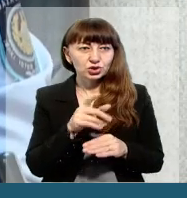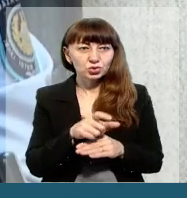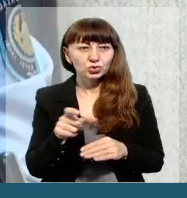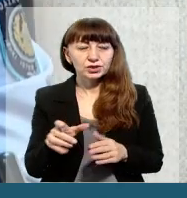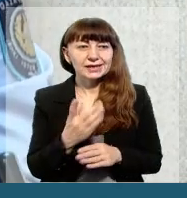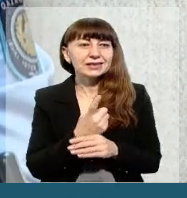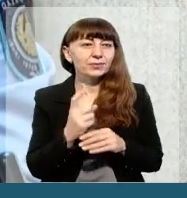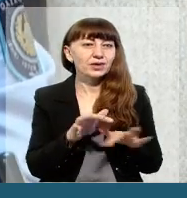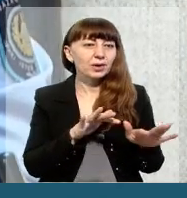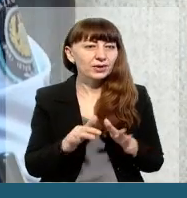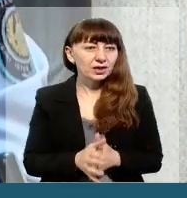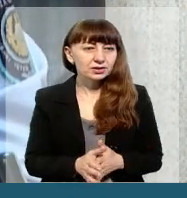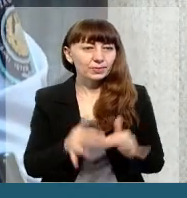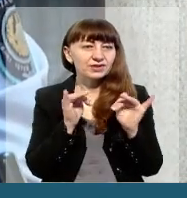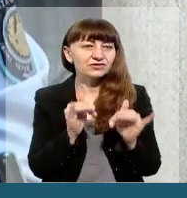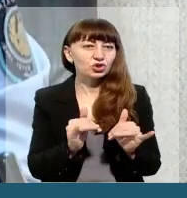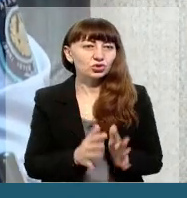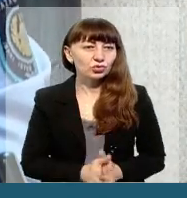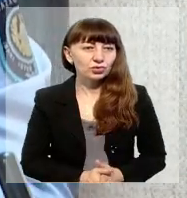Данное мероприятие у нас посвящено